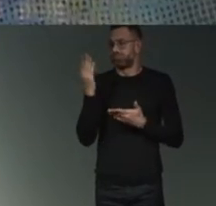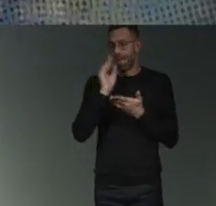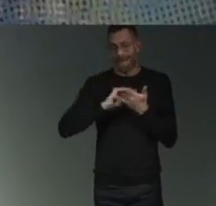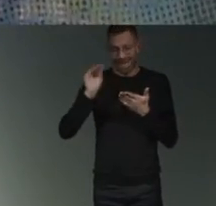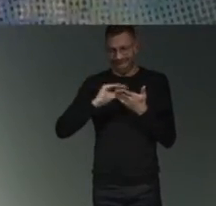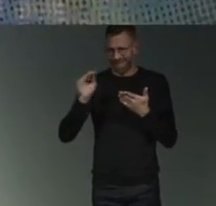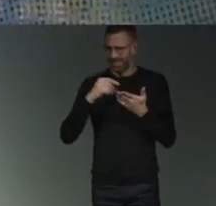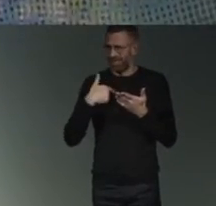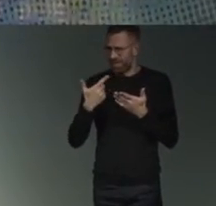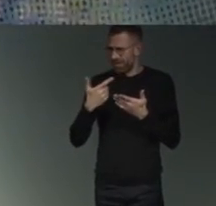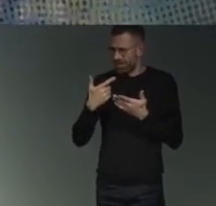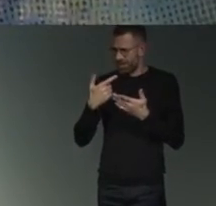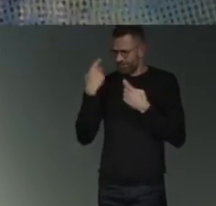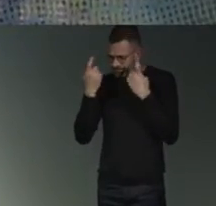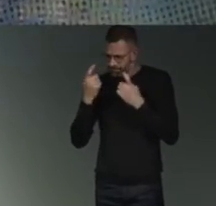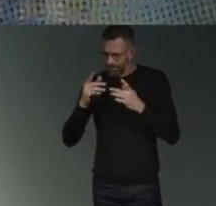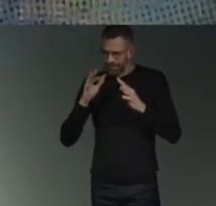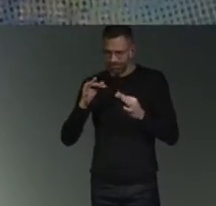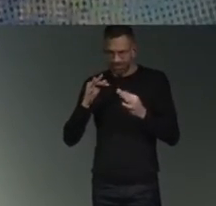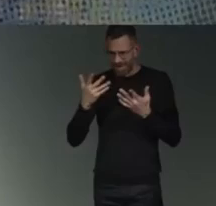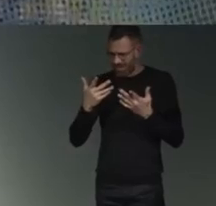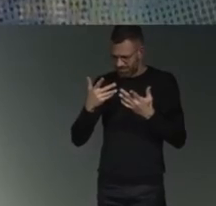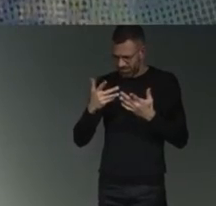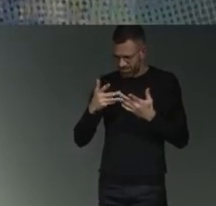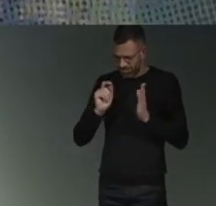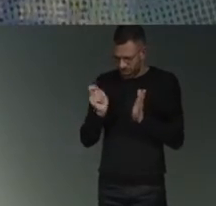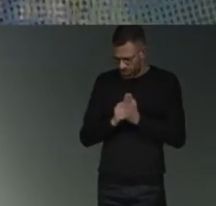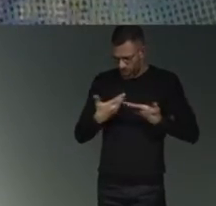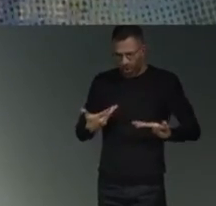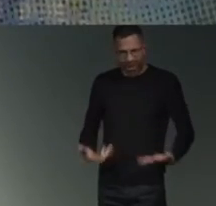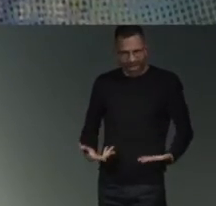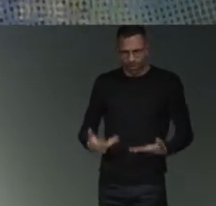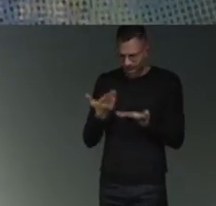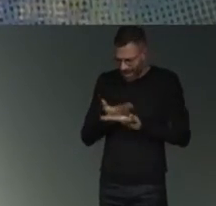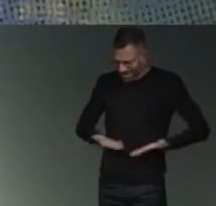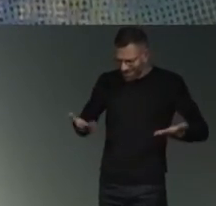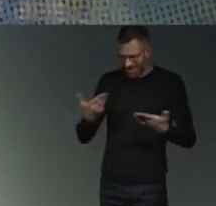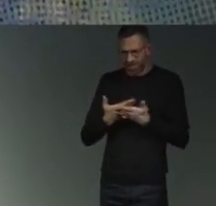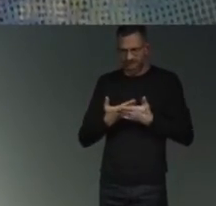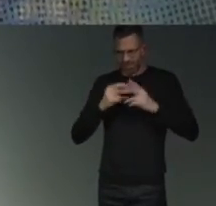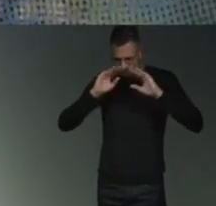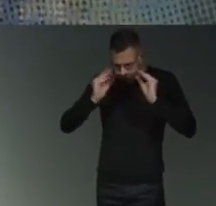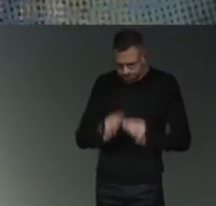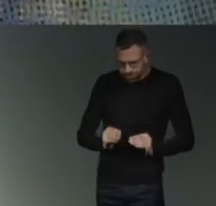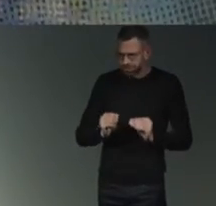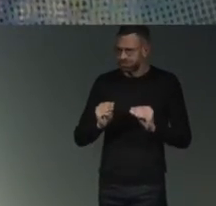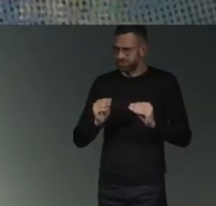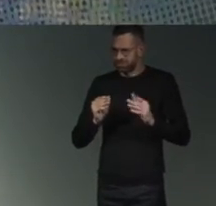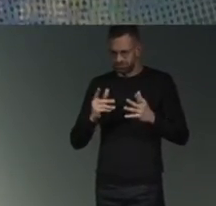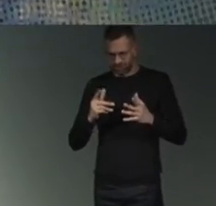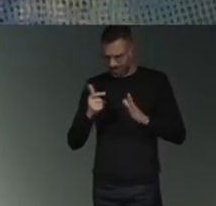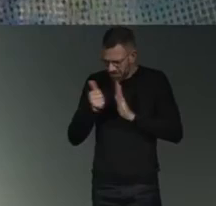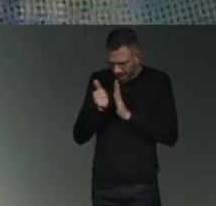sur l'incarnation, sur le temps présent et sur vraiment les situations, ce n'était pas juste